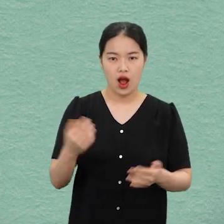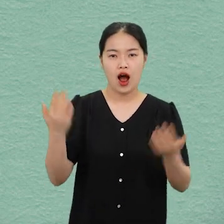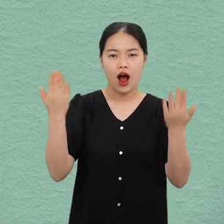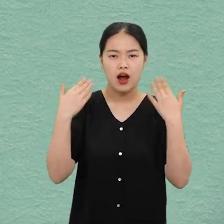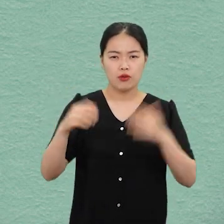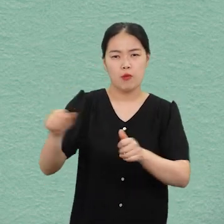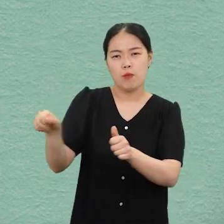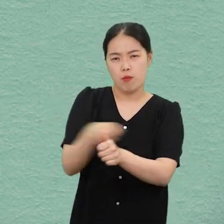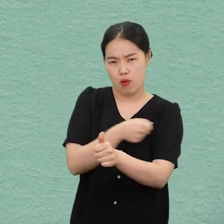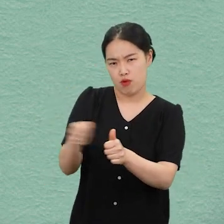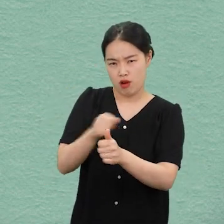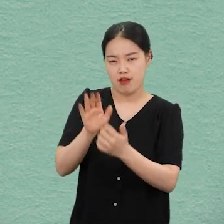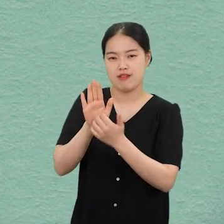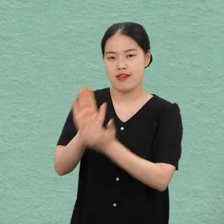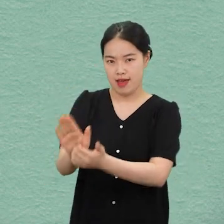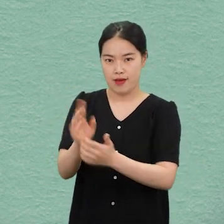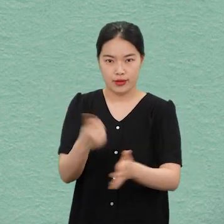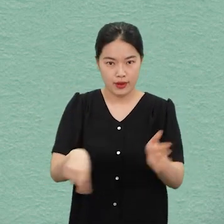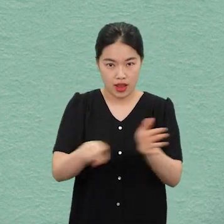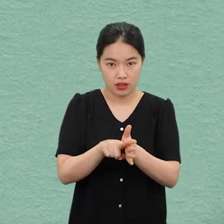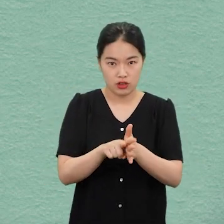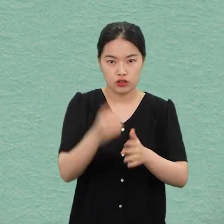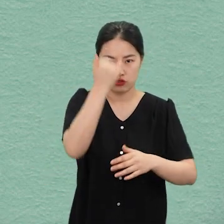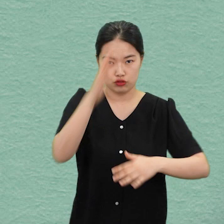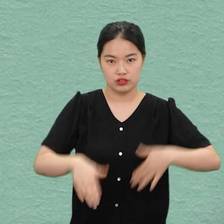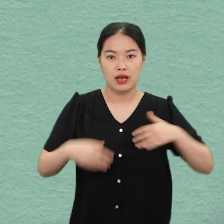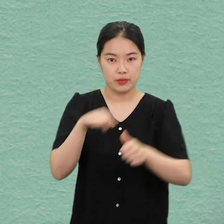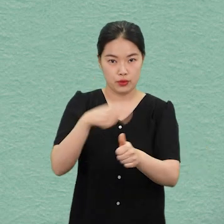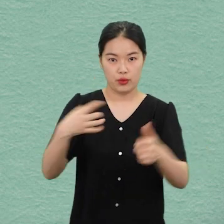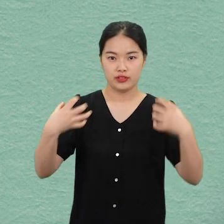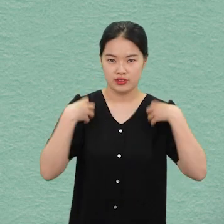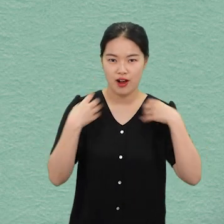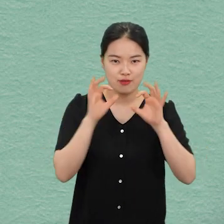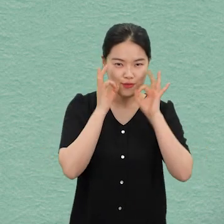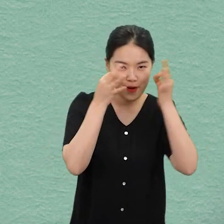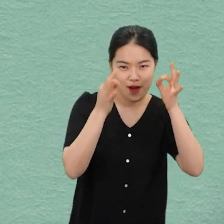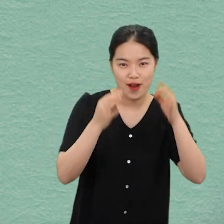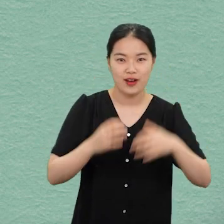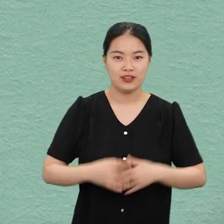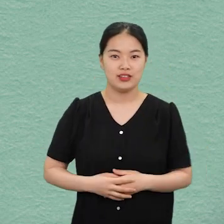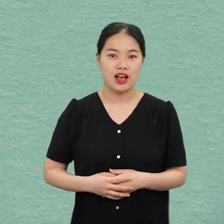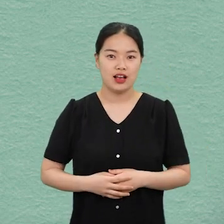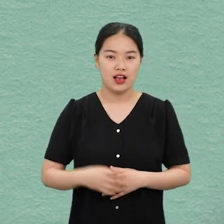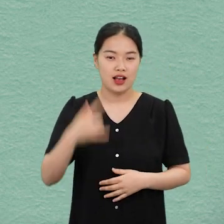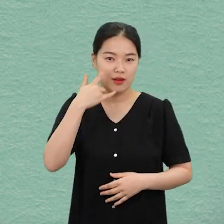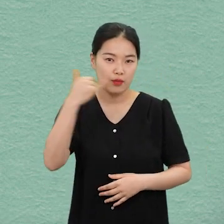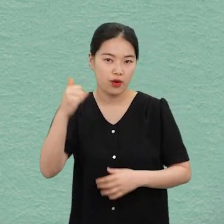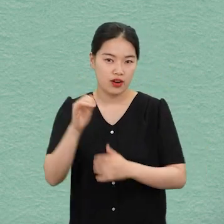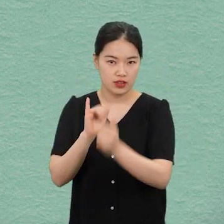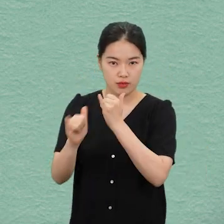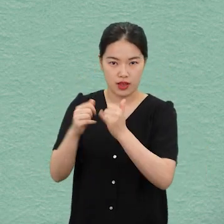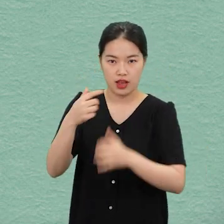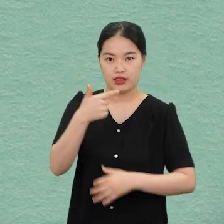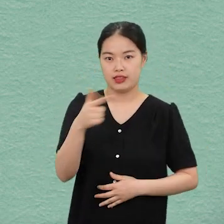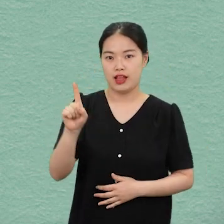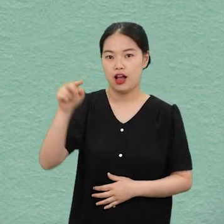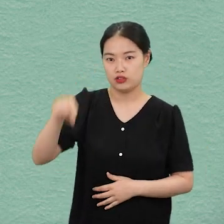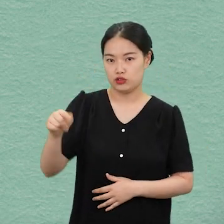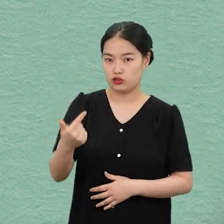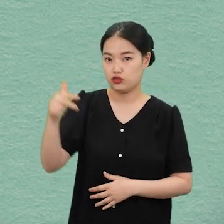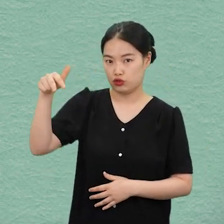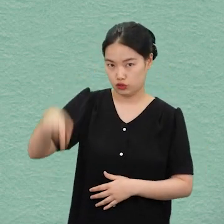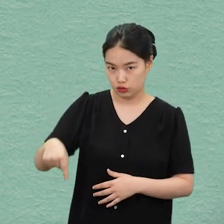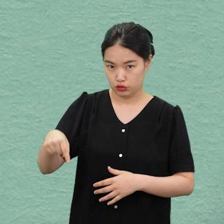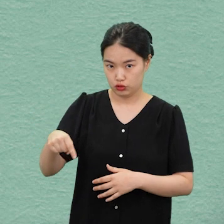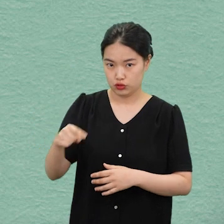안 될 학교 폭력을 예방하기 위한 충남교육청의 노력과 학부모 리포터 나순준 님이 보내오신